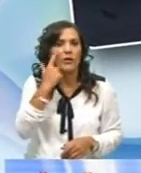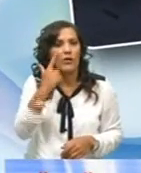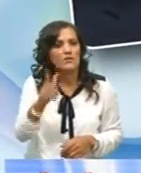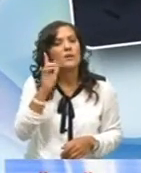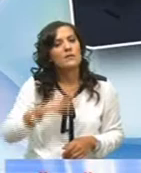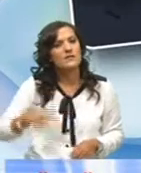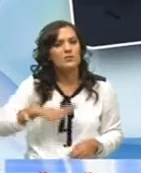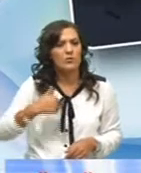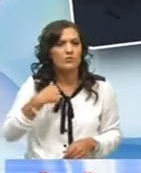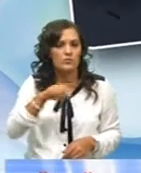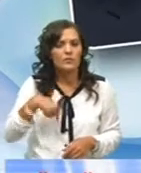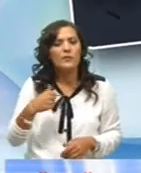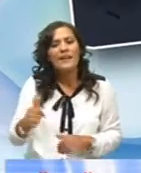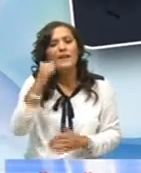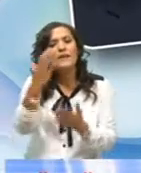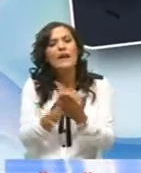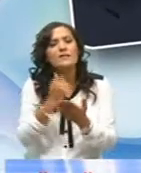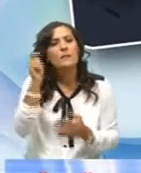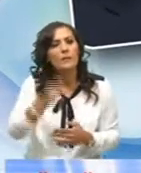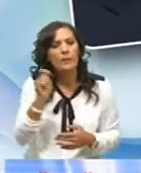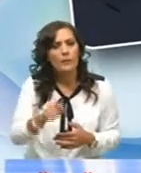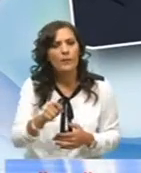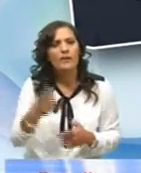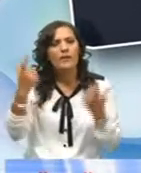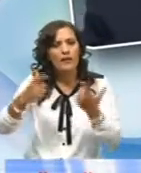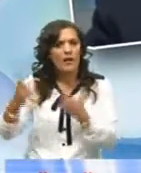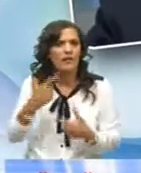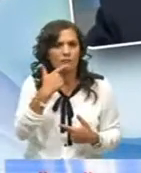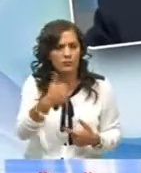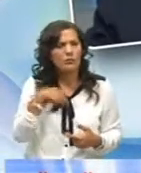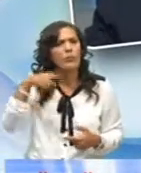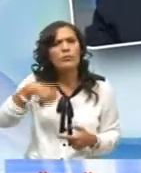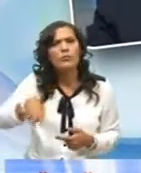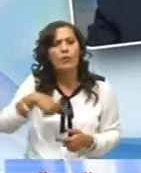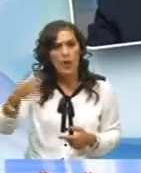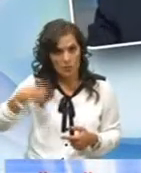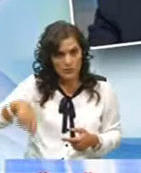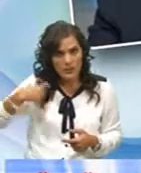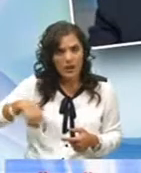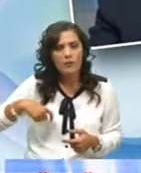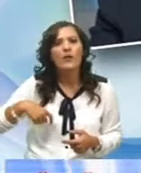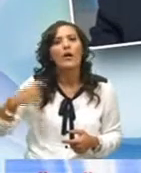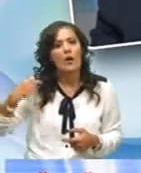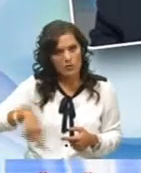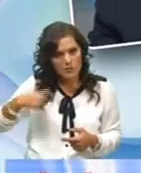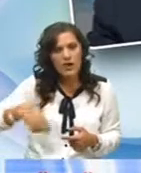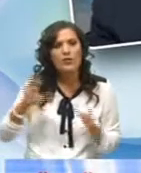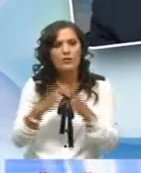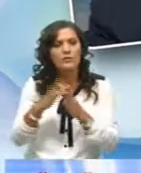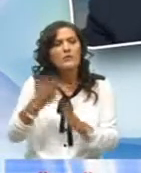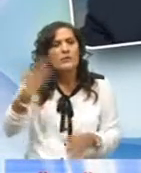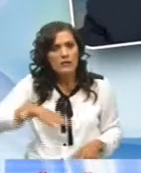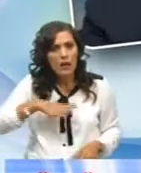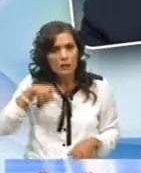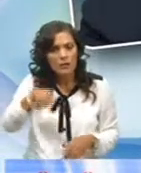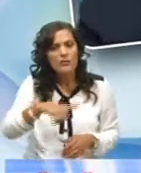göstermeleri geri kazanımı sağlayan yerler diyorsunuz Bunlar Özel kurumlar mı ocaktan